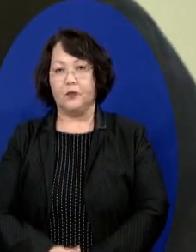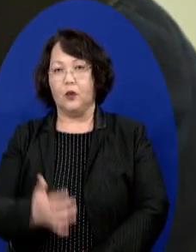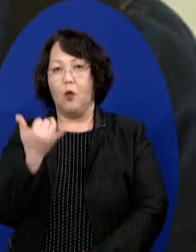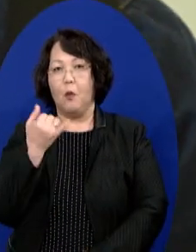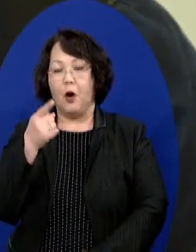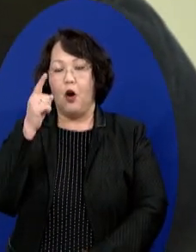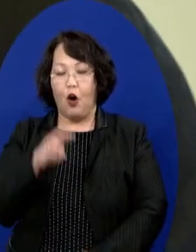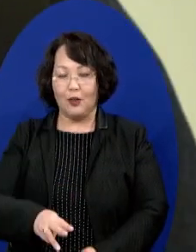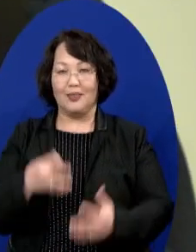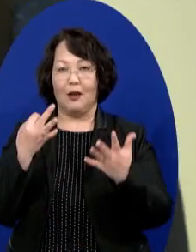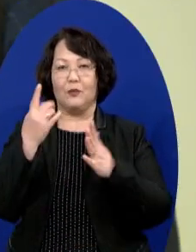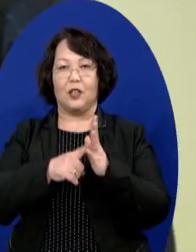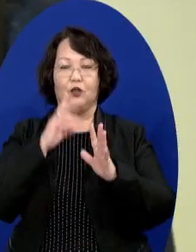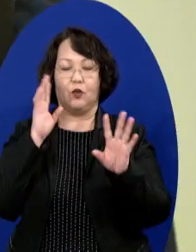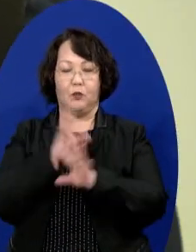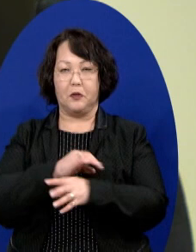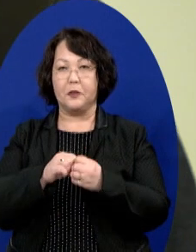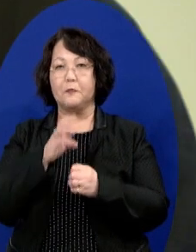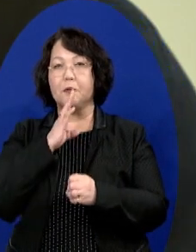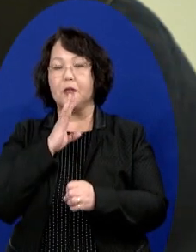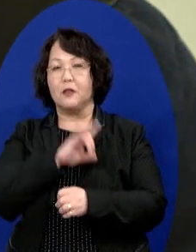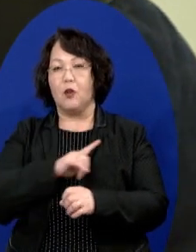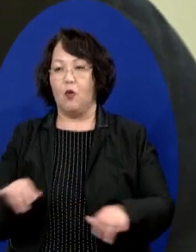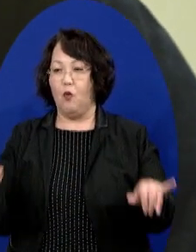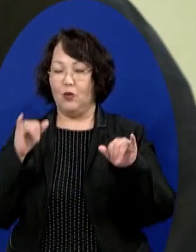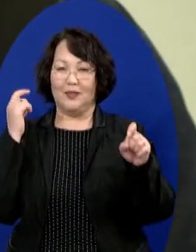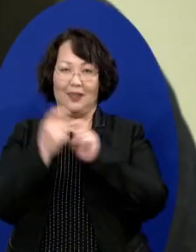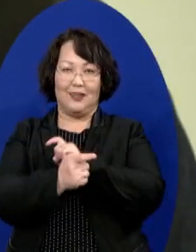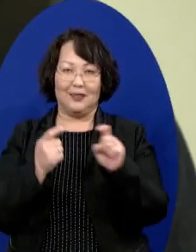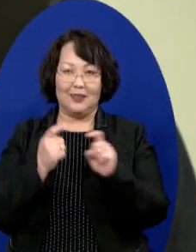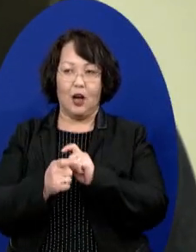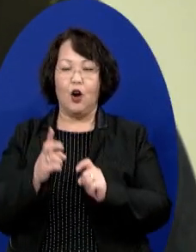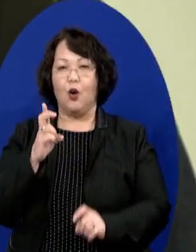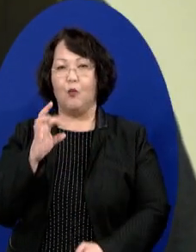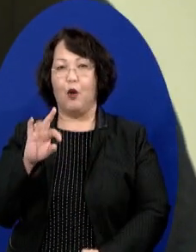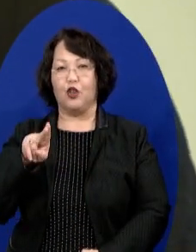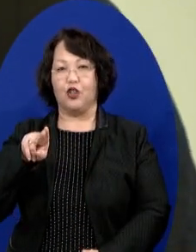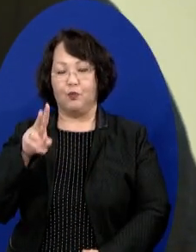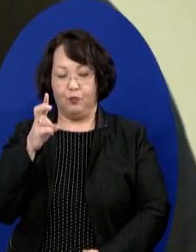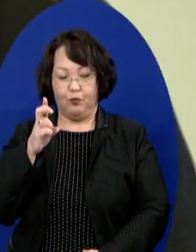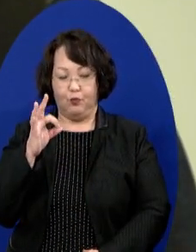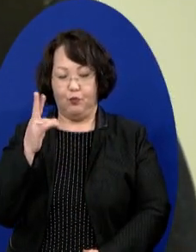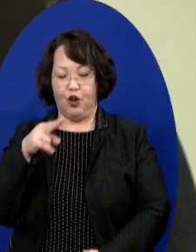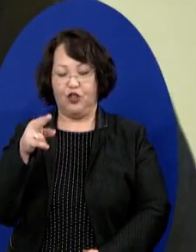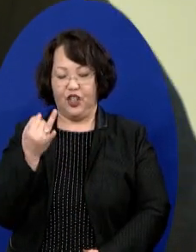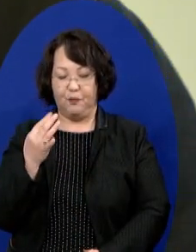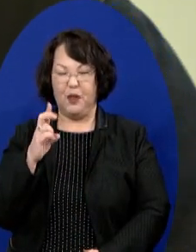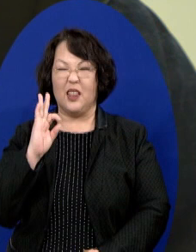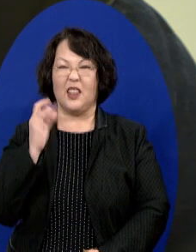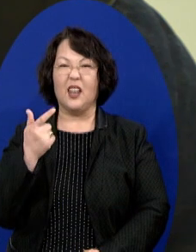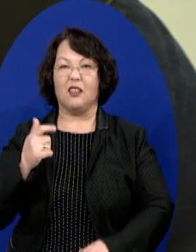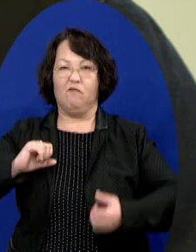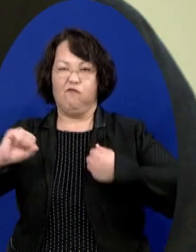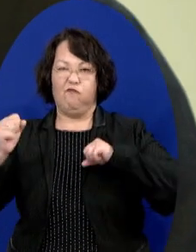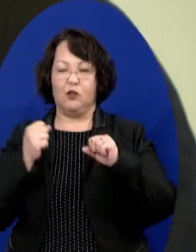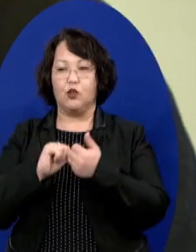Улаанбаатар хотод 8-р сард болох энэ тэмцээн байна. Хоёр орны харилцаа, бодибилдингийн спортыг хөгжүүлэх, залуу тамирчидад боломж гарцыг нээж өгөх